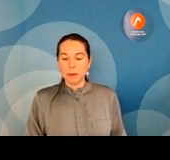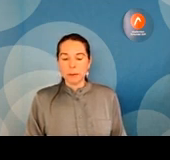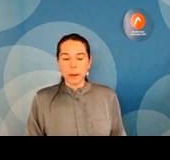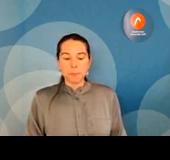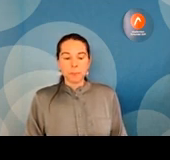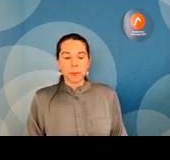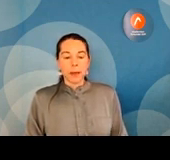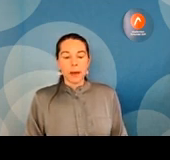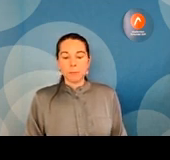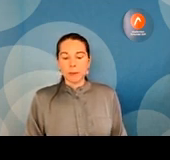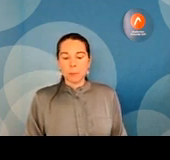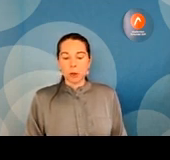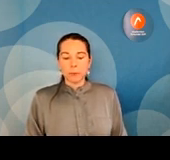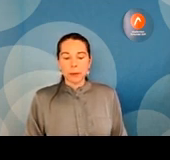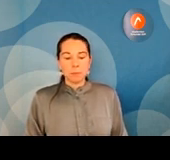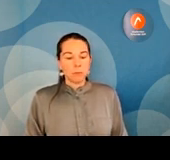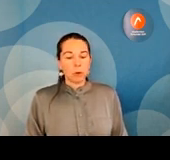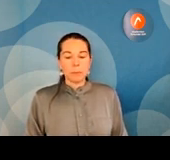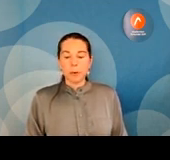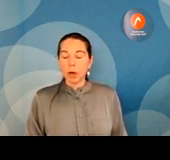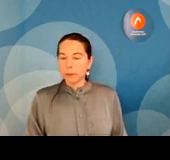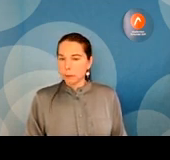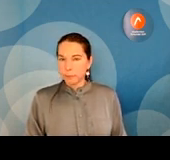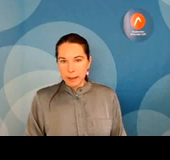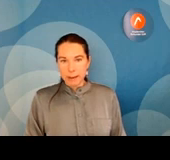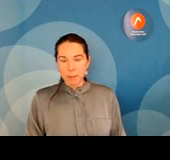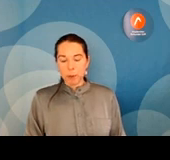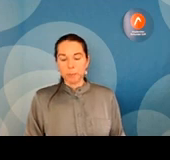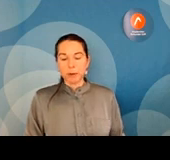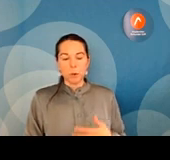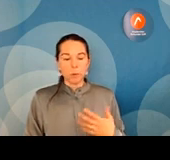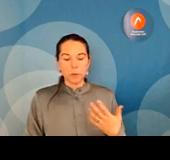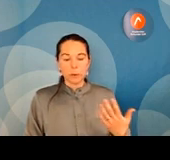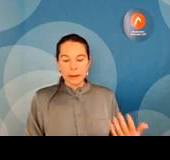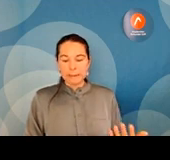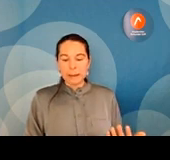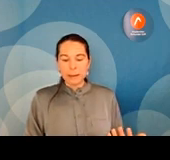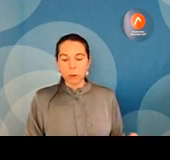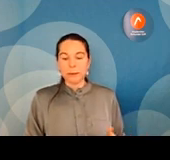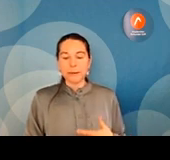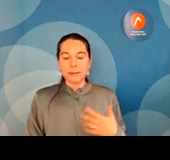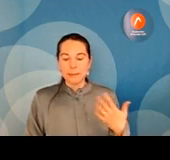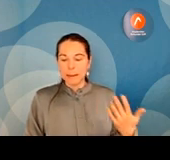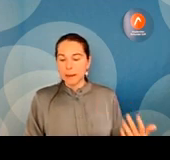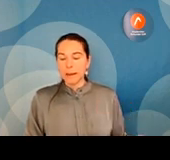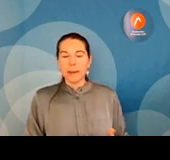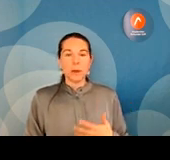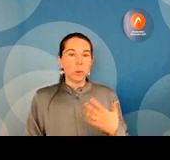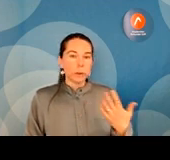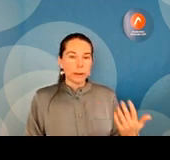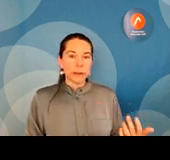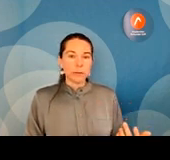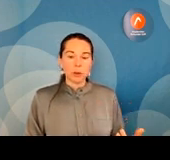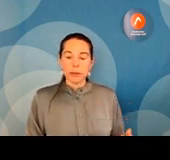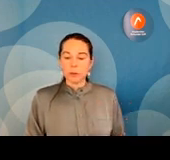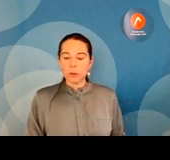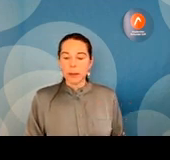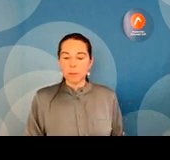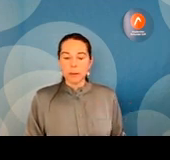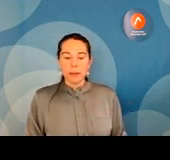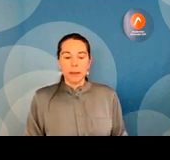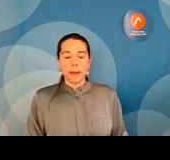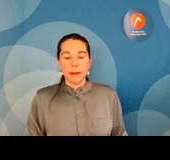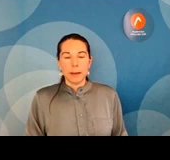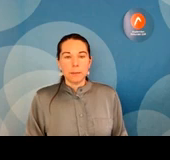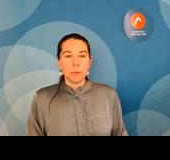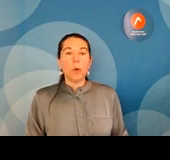hos arbetsgivare, arbetskamrater. Och man behöver liksom tänka på att pensionsrelaterade åldersgränser i olika